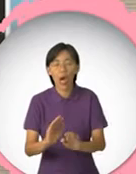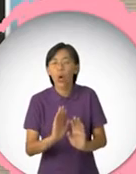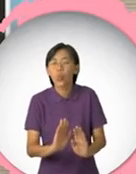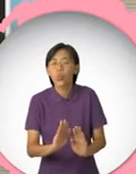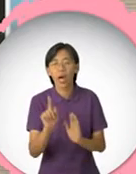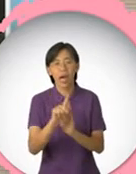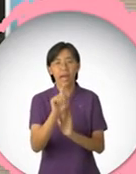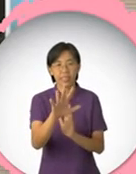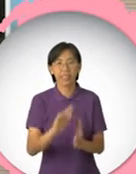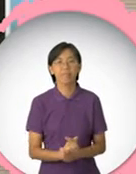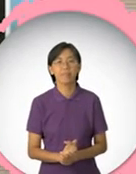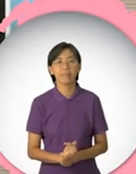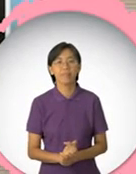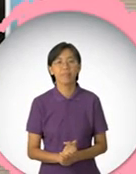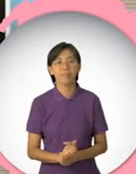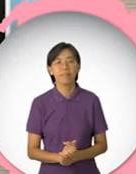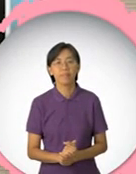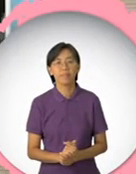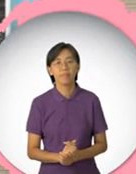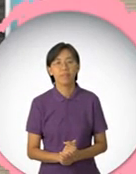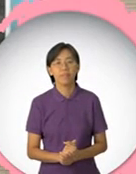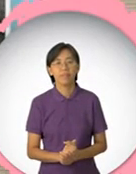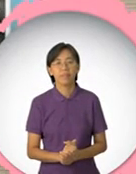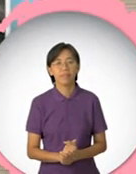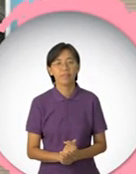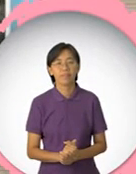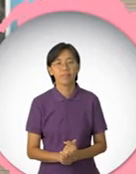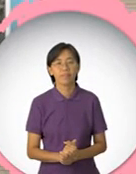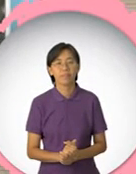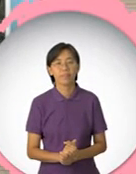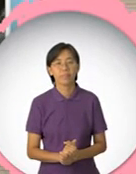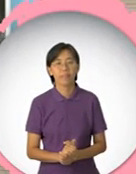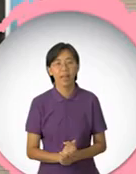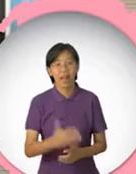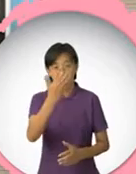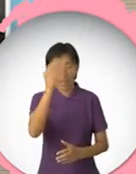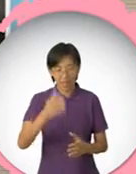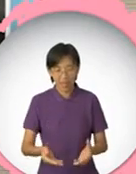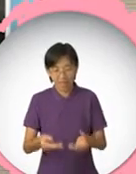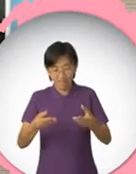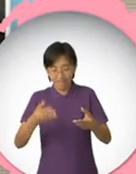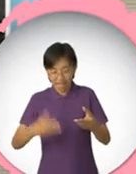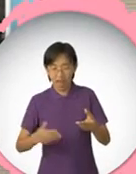เพื่อให้คลายตัวง่ายขึ้นค่ะต้องคลุมค่ะแต่ว่าก่อนที่จะพักอย่าลืมว่าโรยนวลด้วยนะคะ